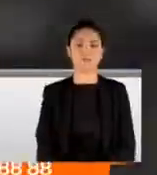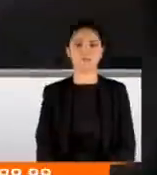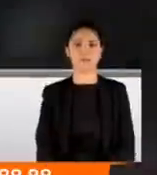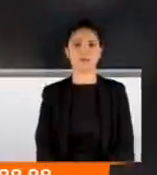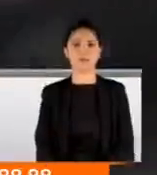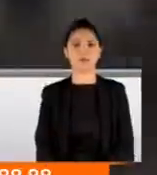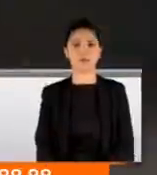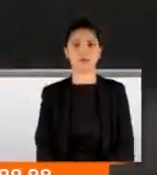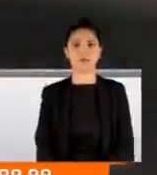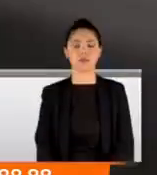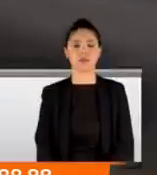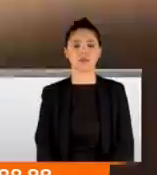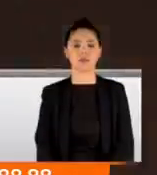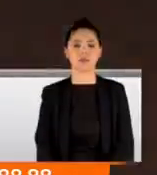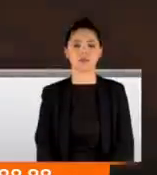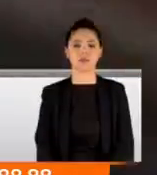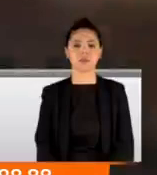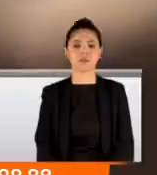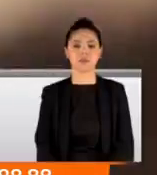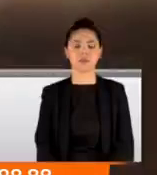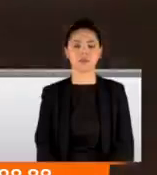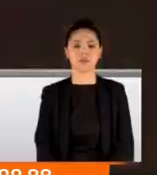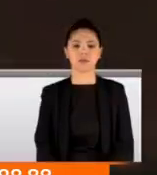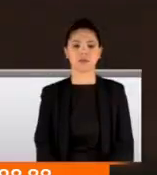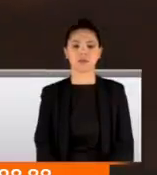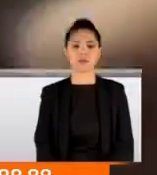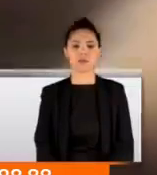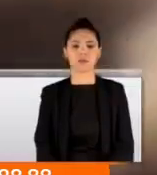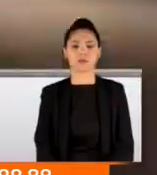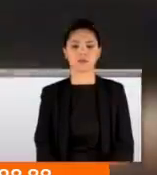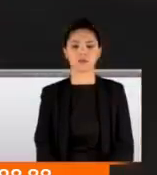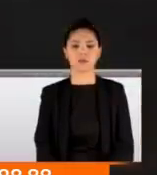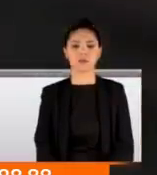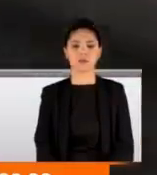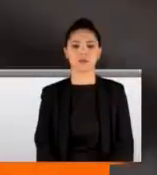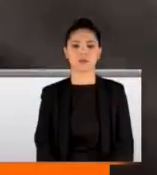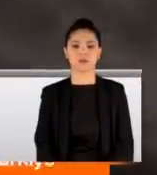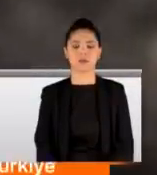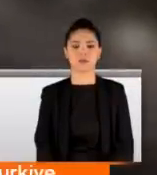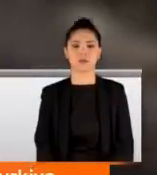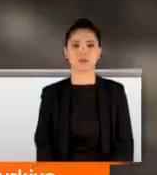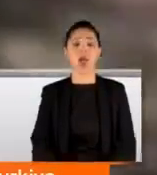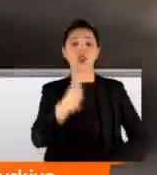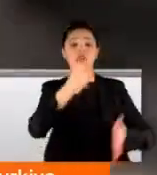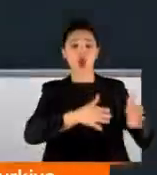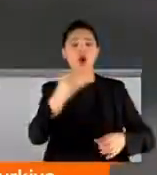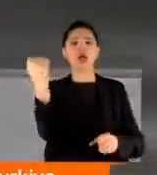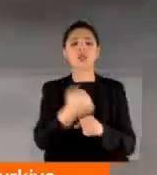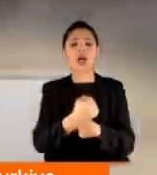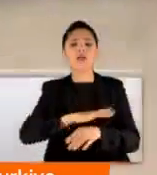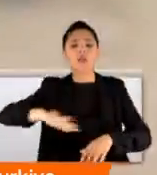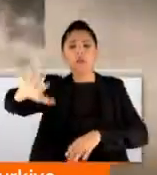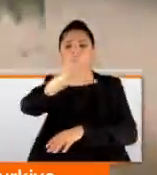Arkadaşlar sessiz hale getirin de seslerini duyalım yani. İçinde kalan varsa yardım etmeye çalışın. Sokaklar moloz